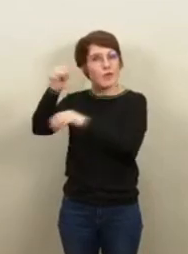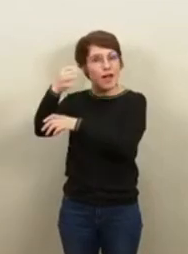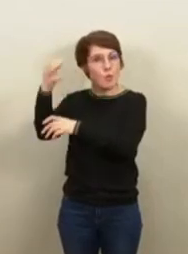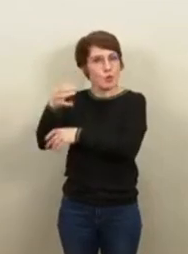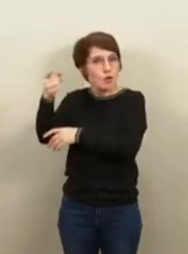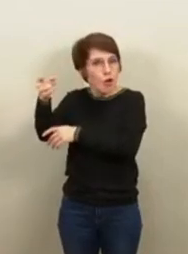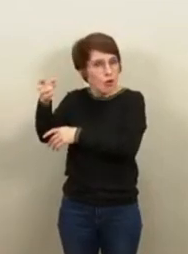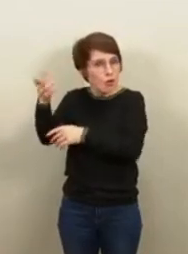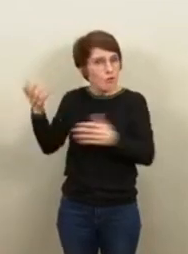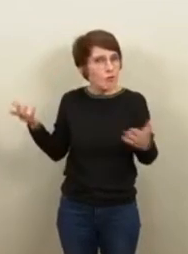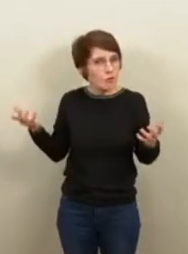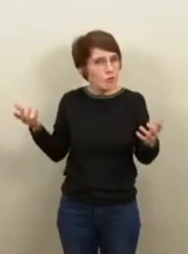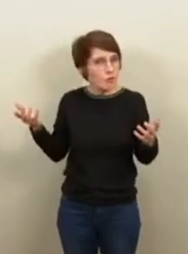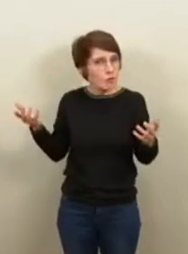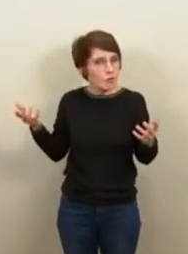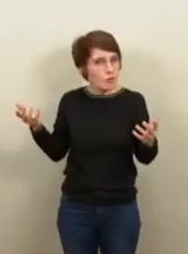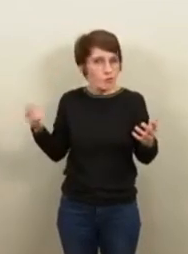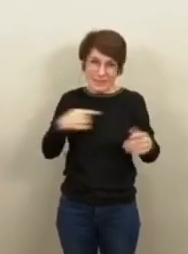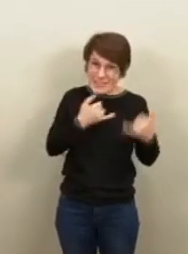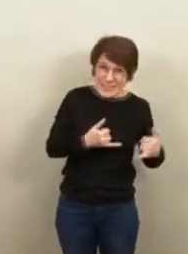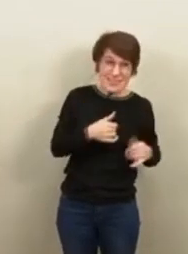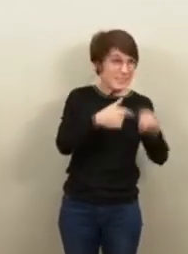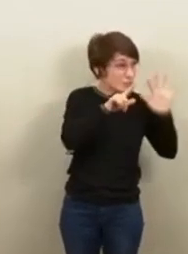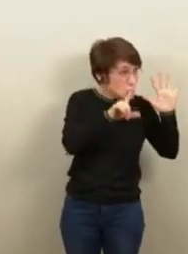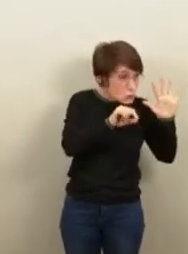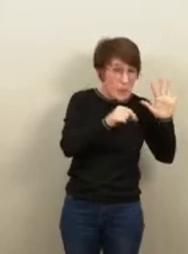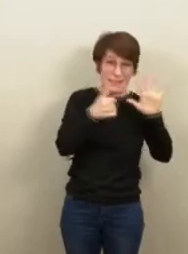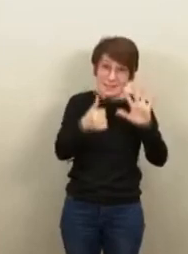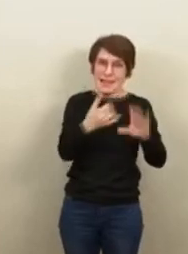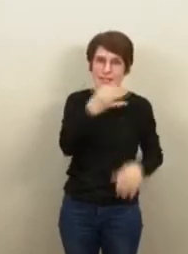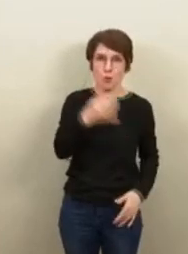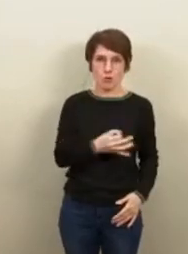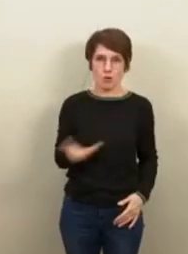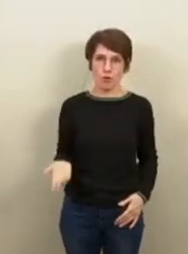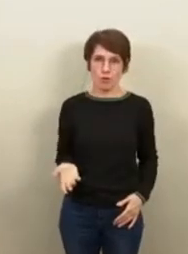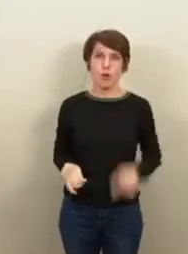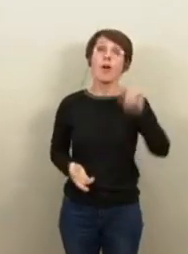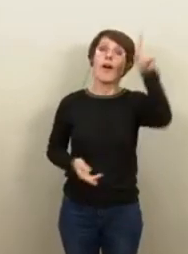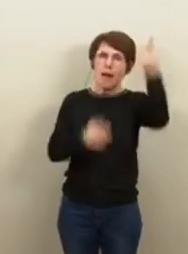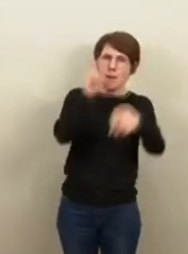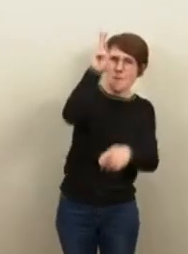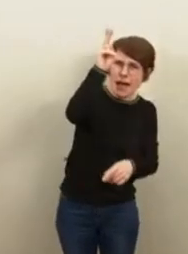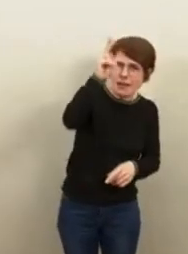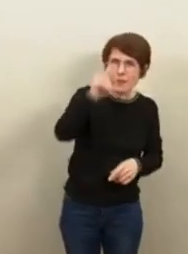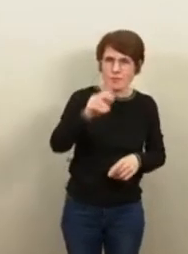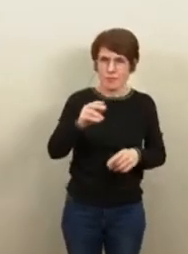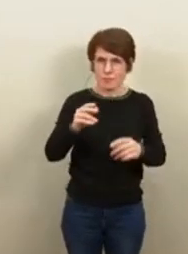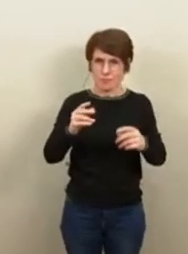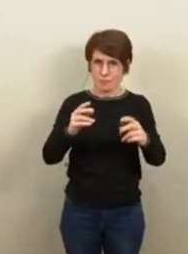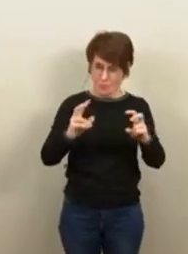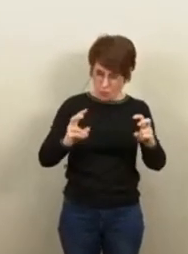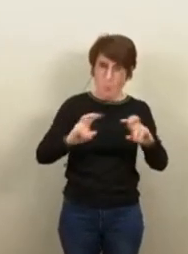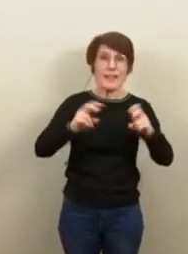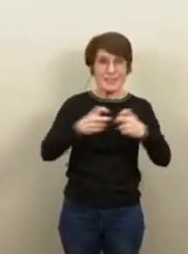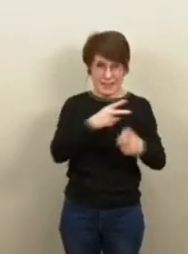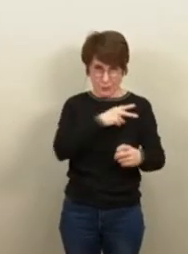Pas 76. À Paris, malgré une augmentation de 52% de la